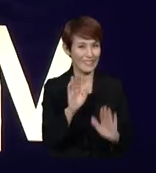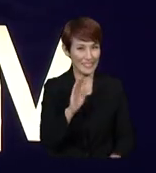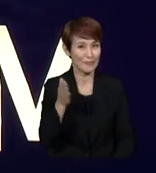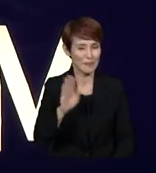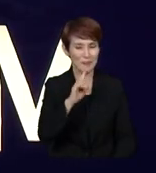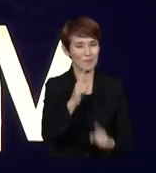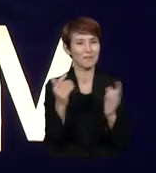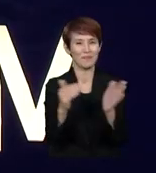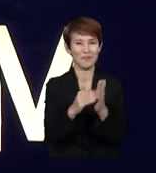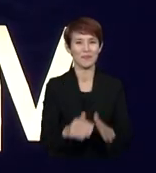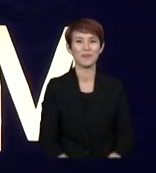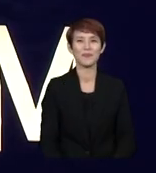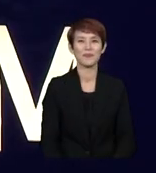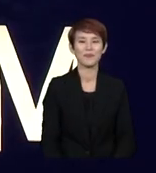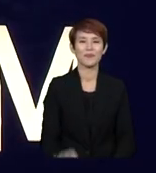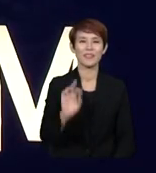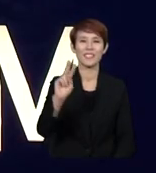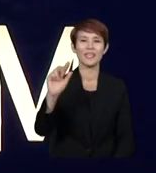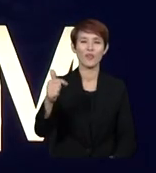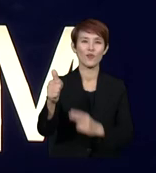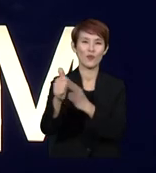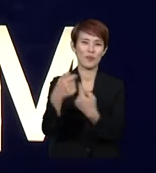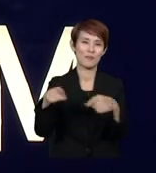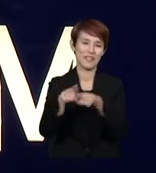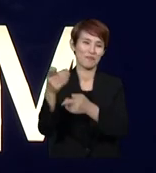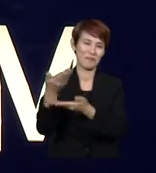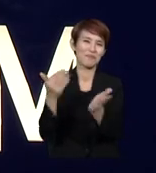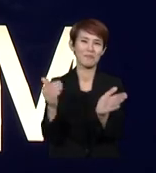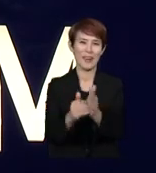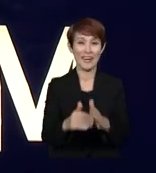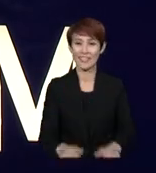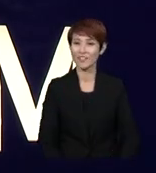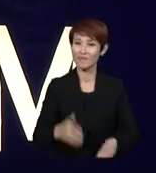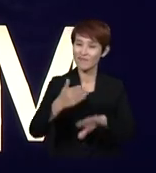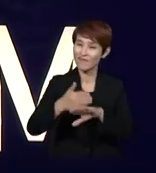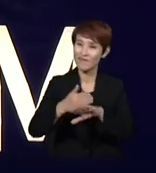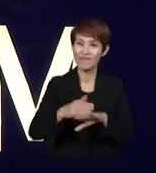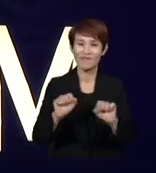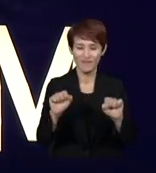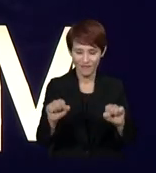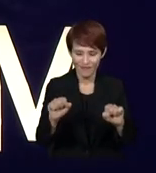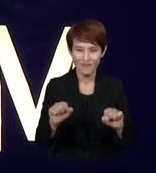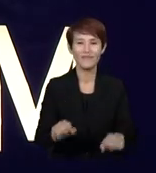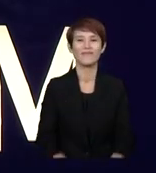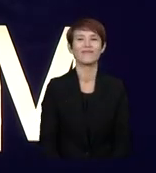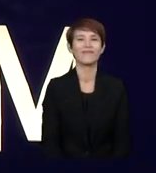네, 지금까지 얀 베르너 뮬러 교수와 이야기 나눠봤습니다. 오늘 말씀 고맙습니다. Thank you.